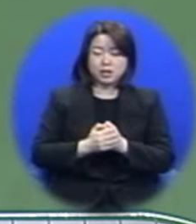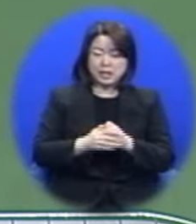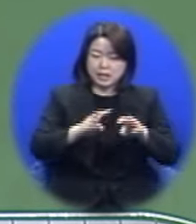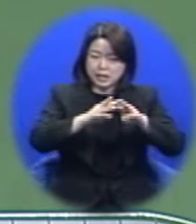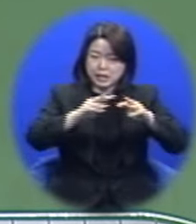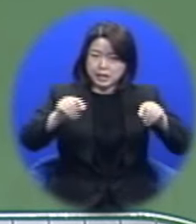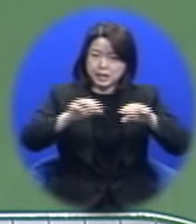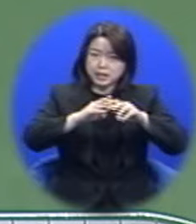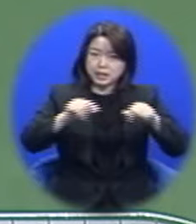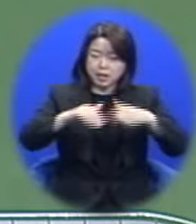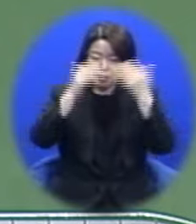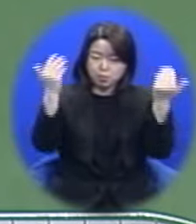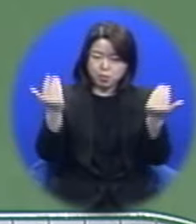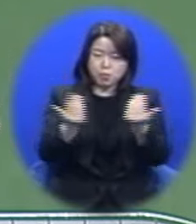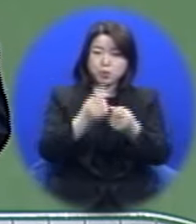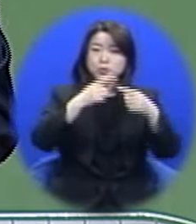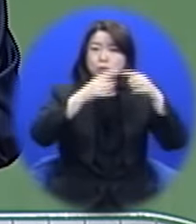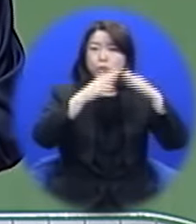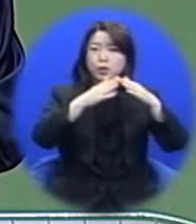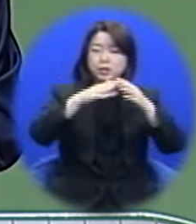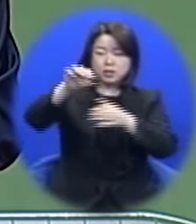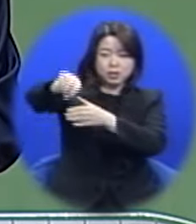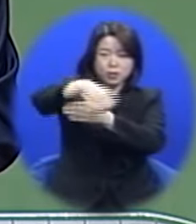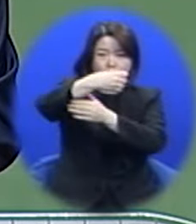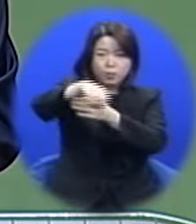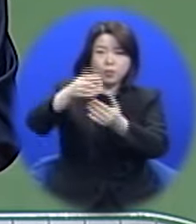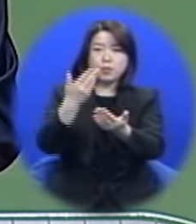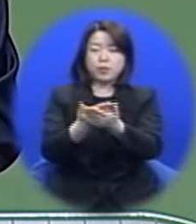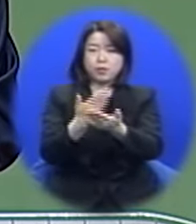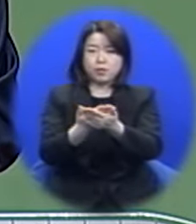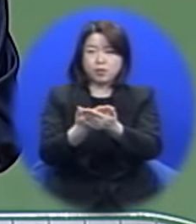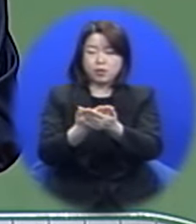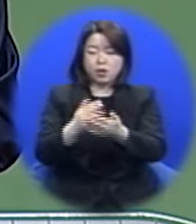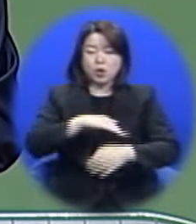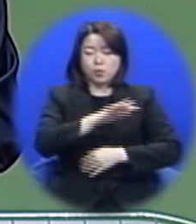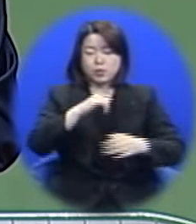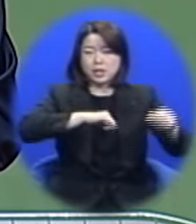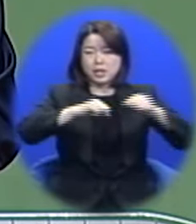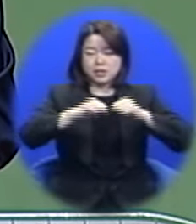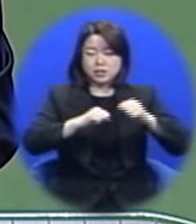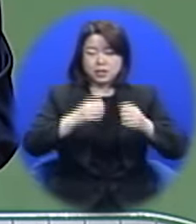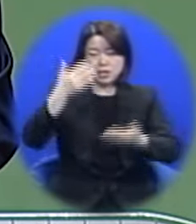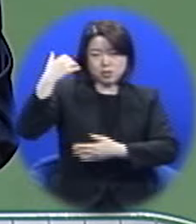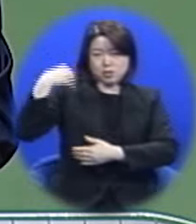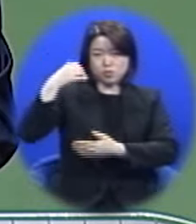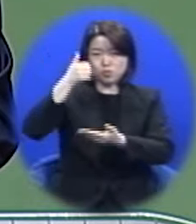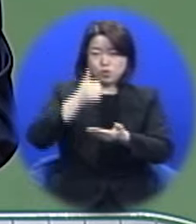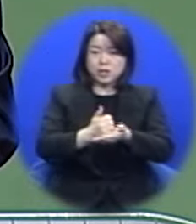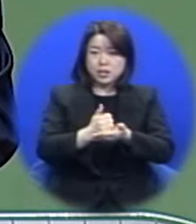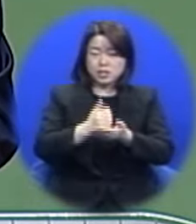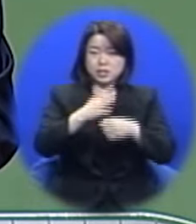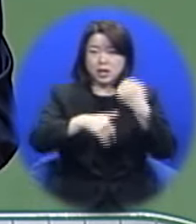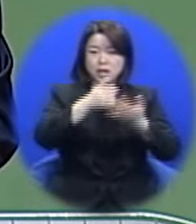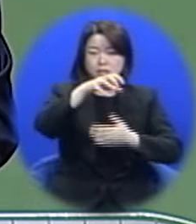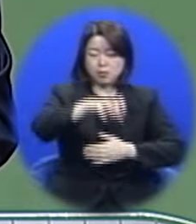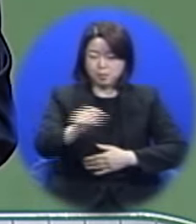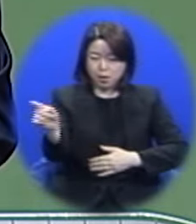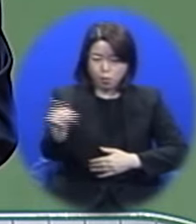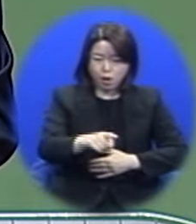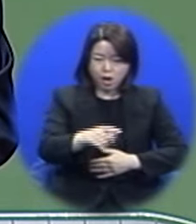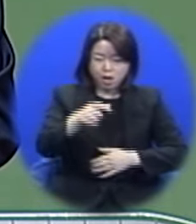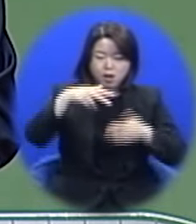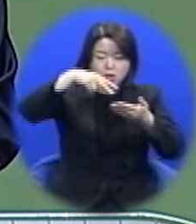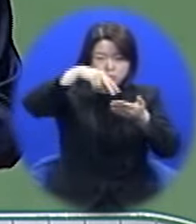종을 울려주시기 바랍니다. 우리는 모두 역사의 주관자이신 하나님 앞에 나와 무릎을 꿇고 그분을